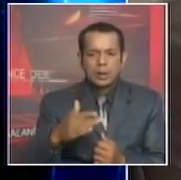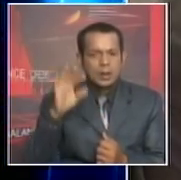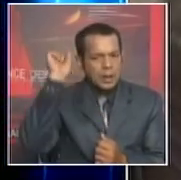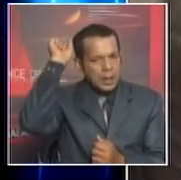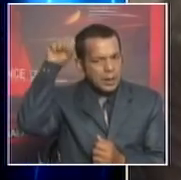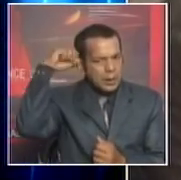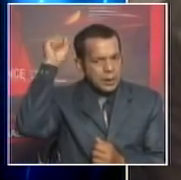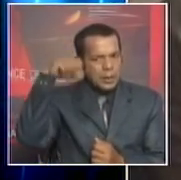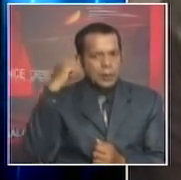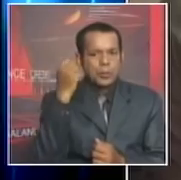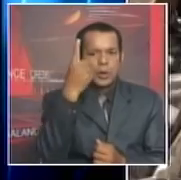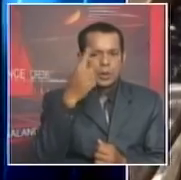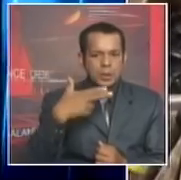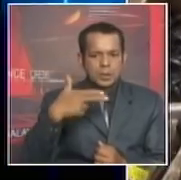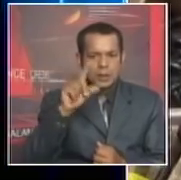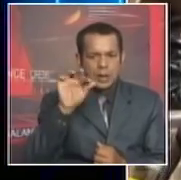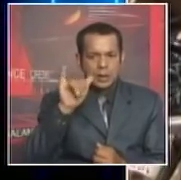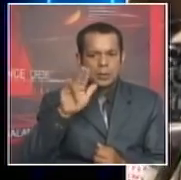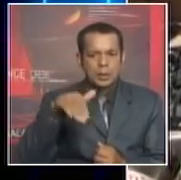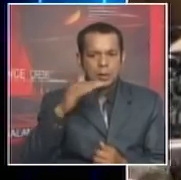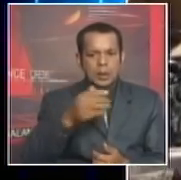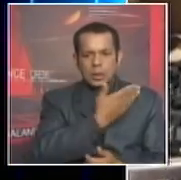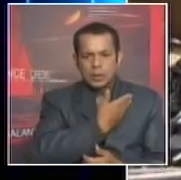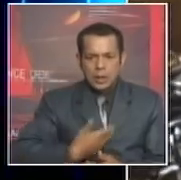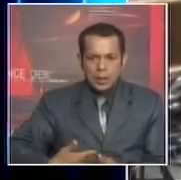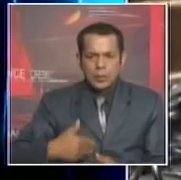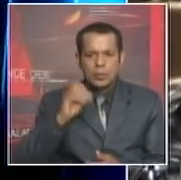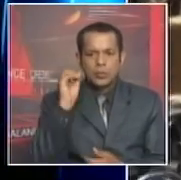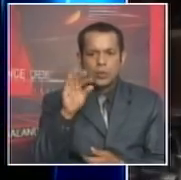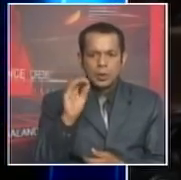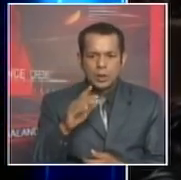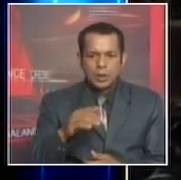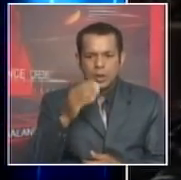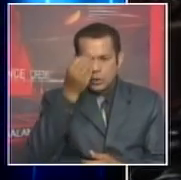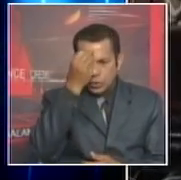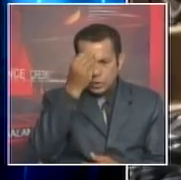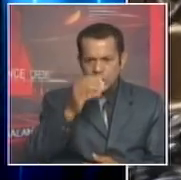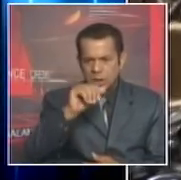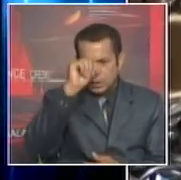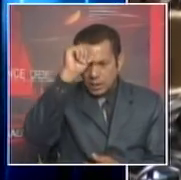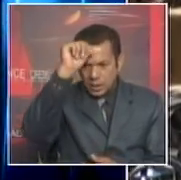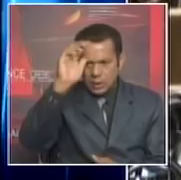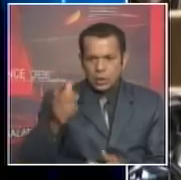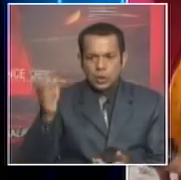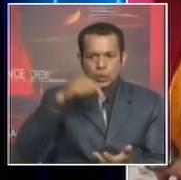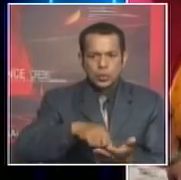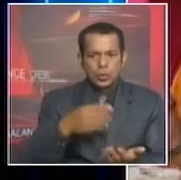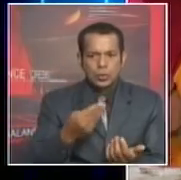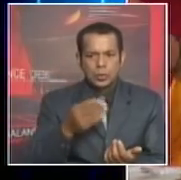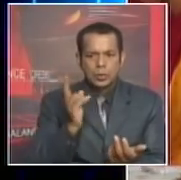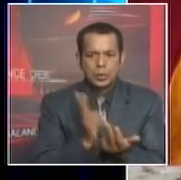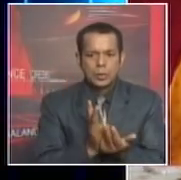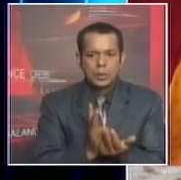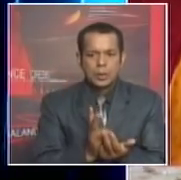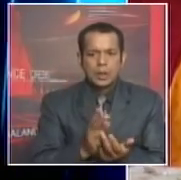नेवारी समुदायको पहिलो चाँड पनि हो। यसपछि जनै पूर्णिमा, विभिन्न जात्रा, दसैँ तिहार र अन्य चाँड सुरु हुन्छ। यो